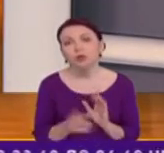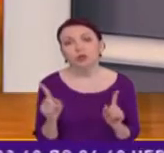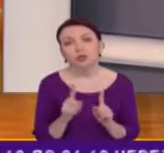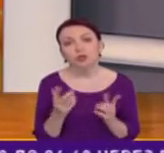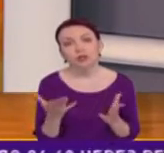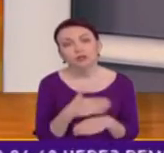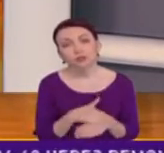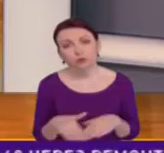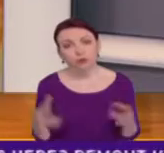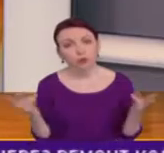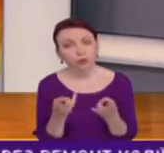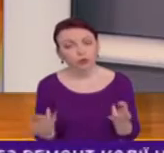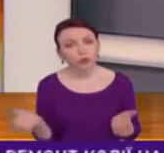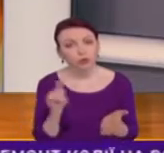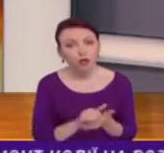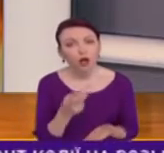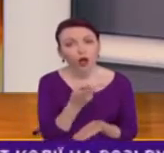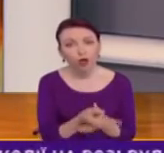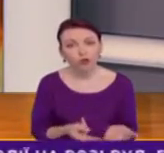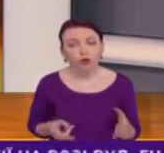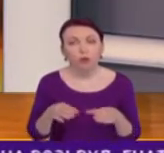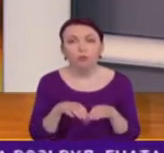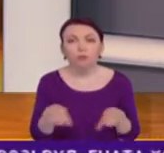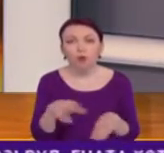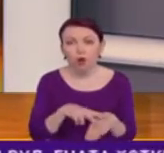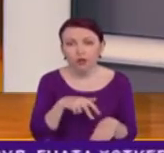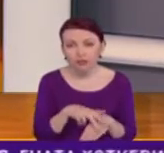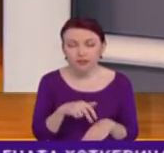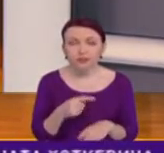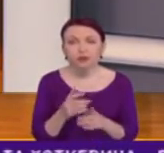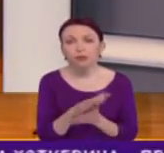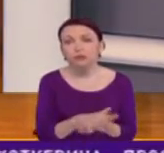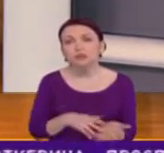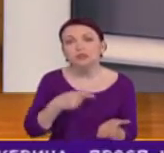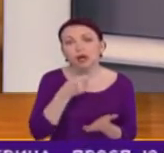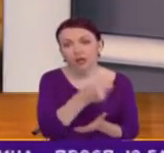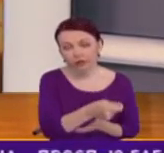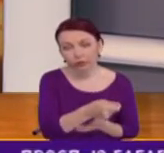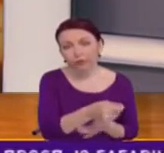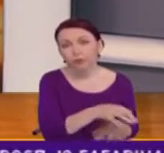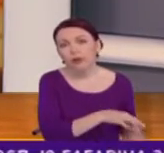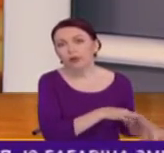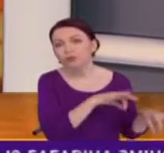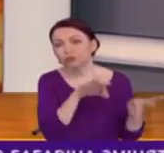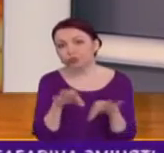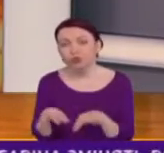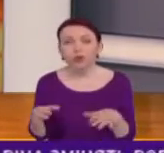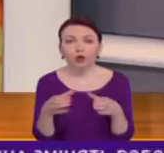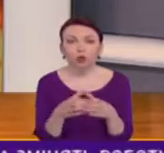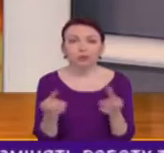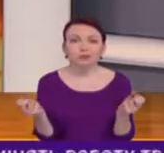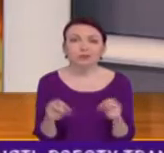якійсь вулиці потрібно встановити лежачий поліцейський, звичайно, що ми даємо заявку, виїжджає група спеціалістів,